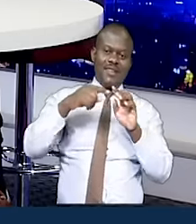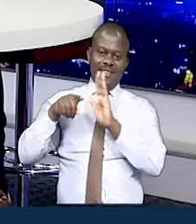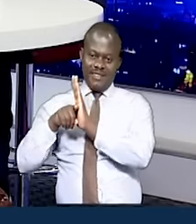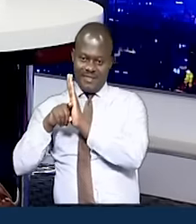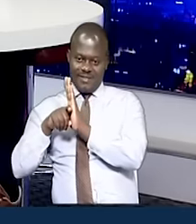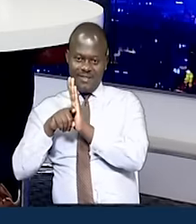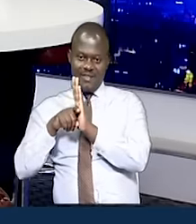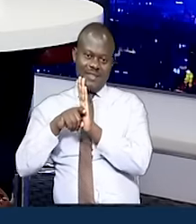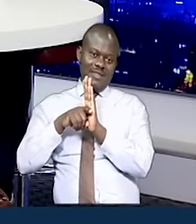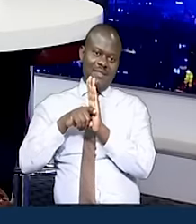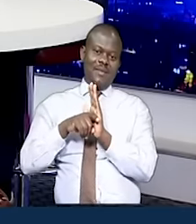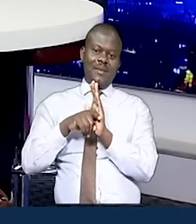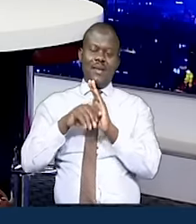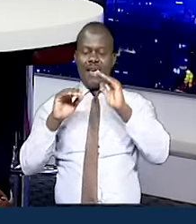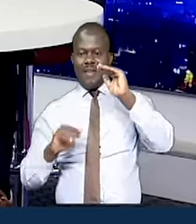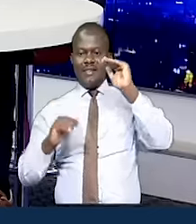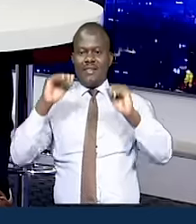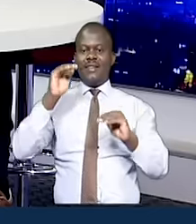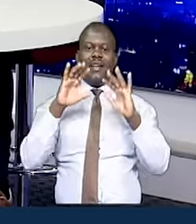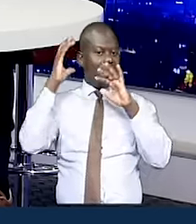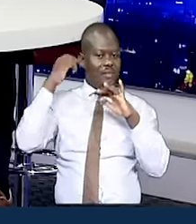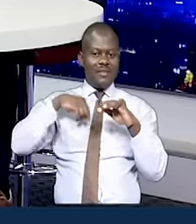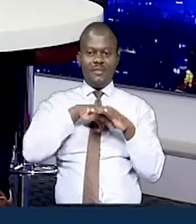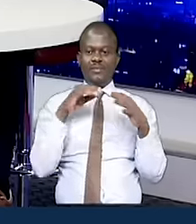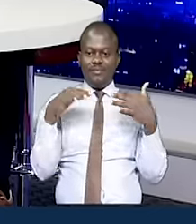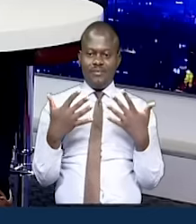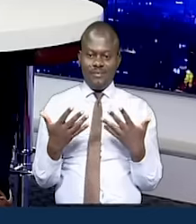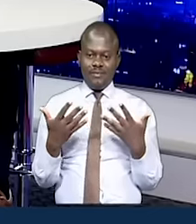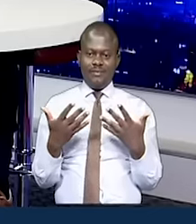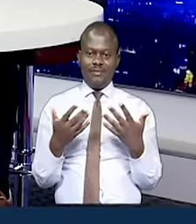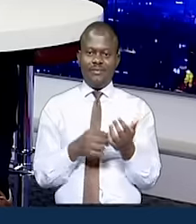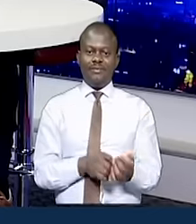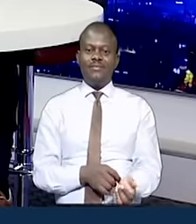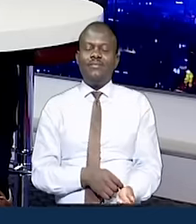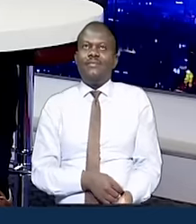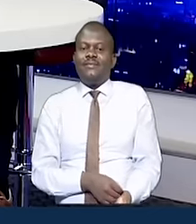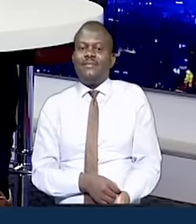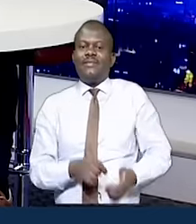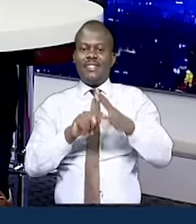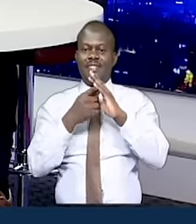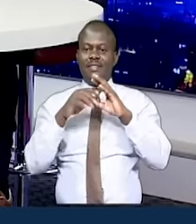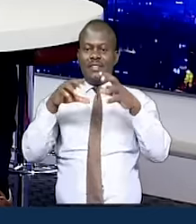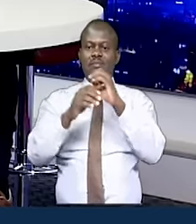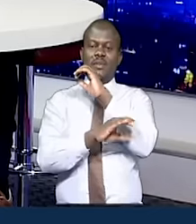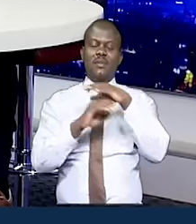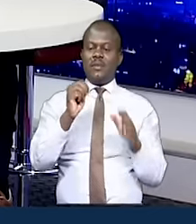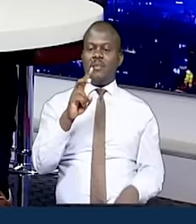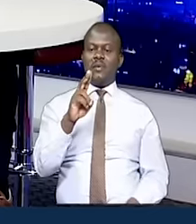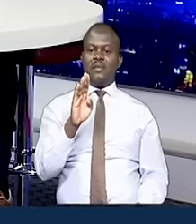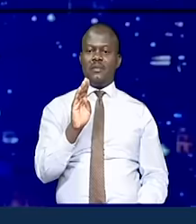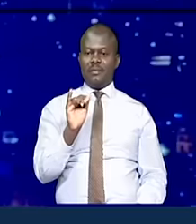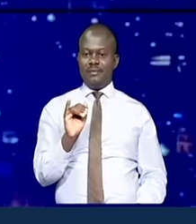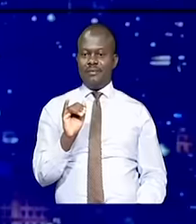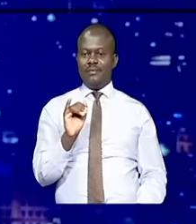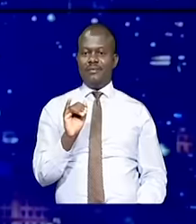kwashyiramo birutwa. Amakuru ya ndere ni mikino mwiza. Andi makuru, reka duhere mu Mavubi. Kuko mu